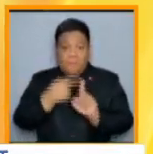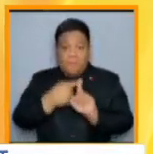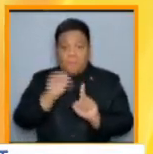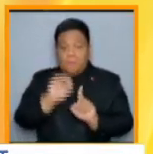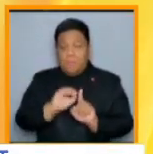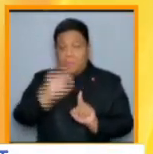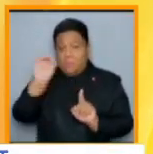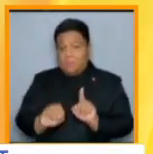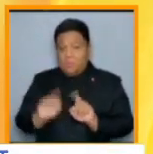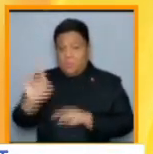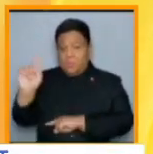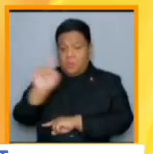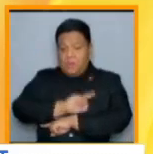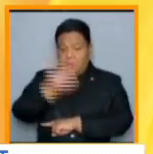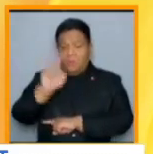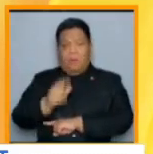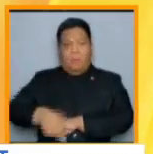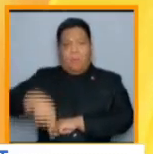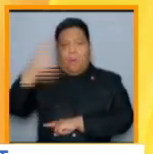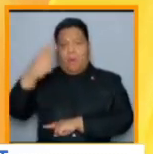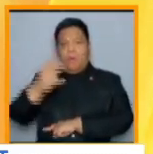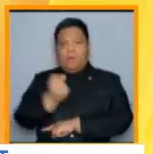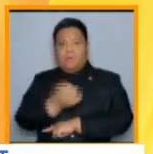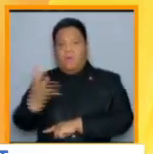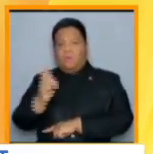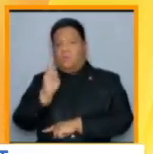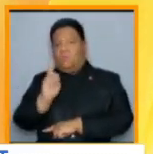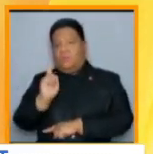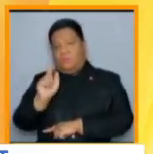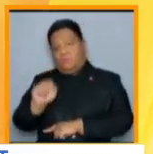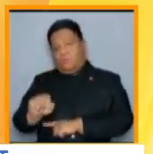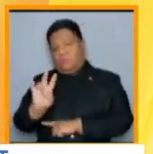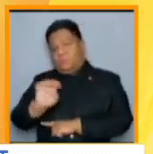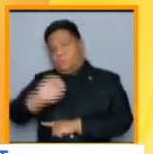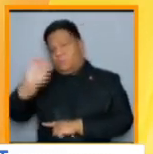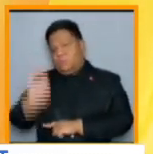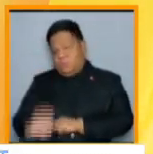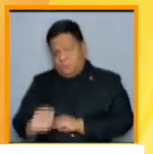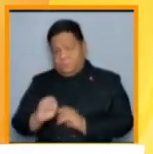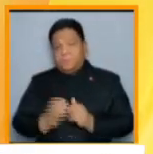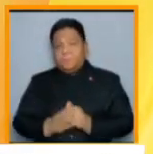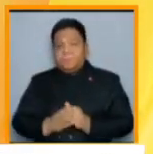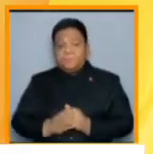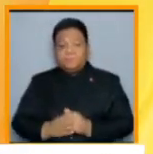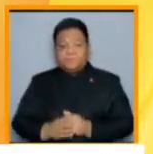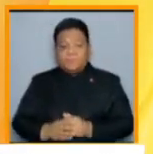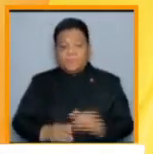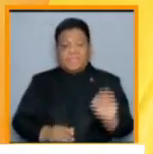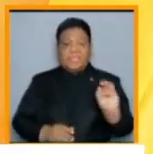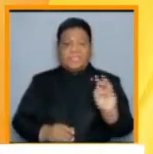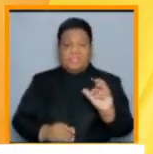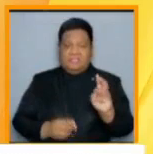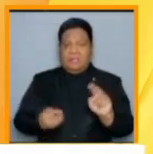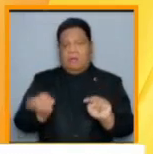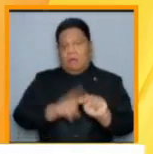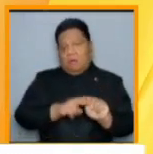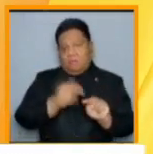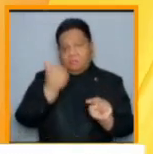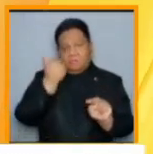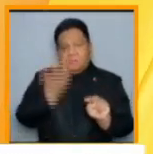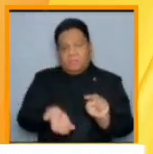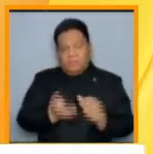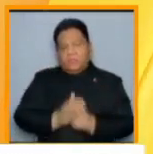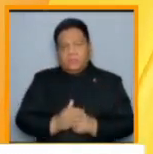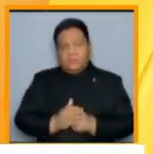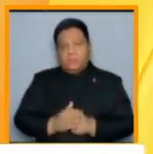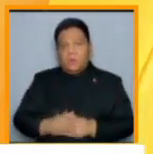COVID test na nasa 20.7%. 16 naman ang nadagdag sa mga nasawi. Ayon sa Okta Research, posibleng